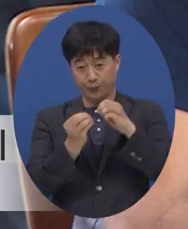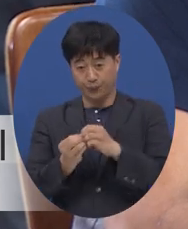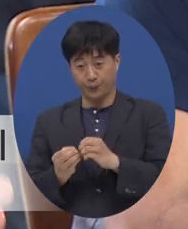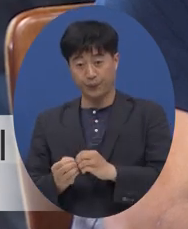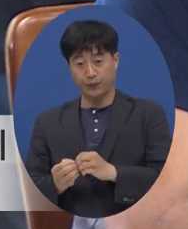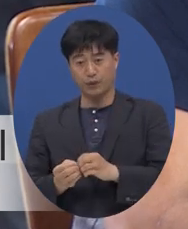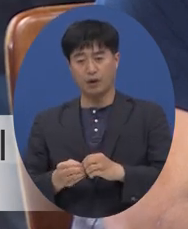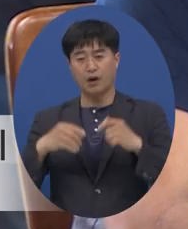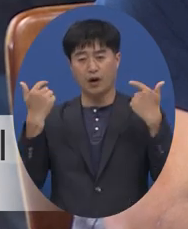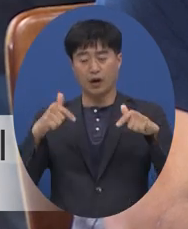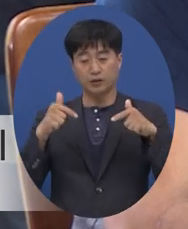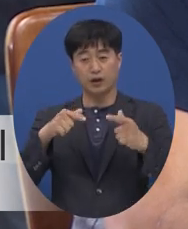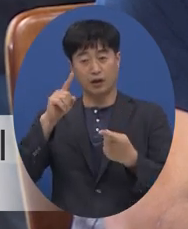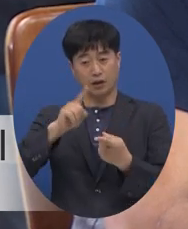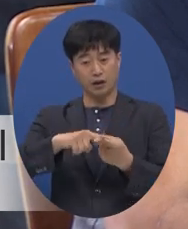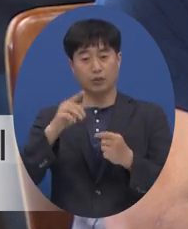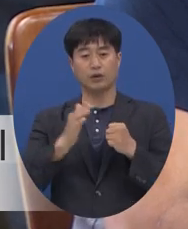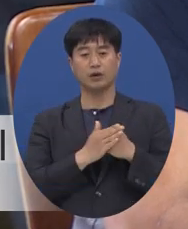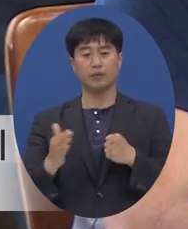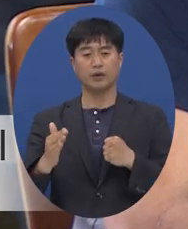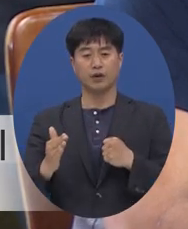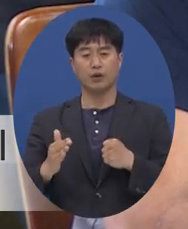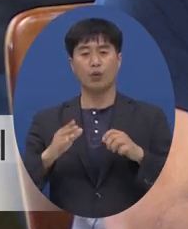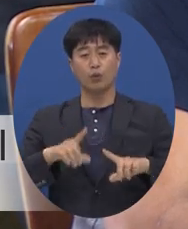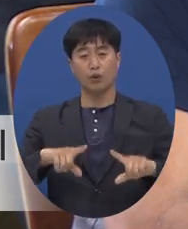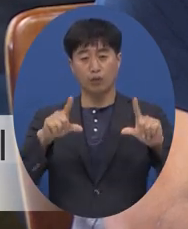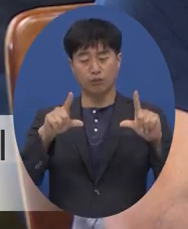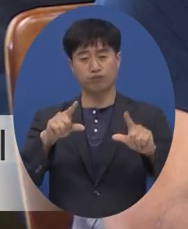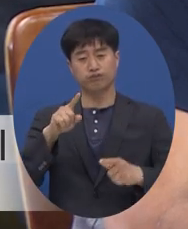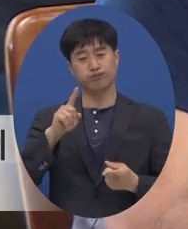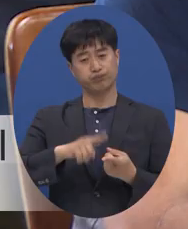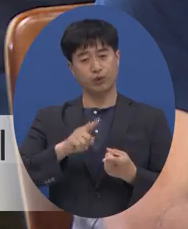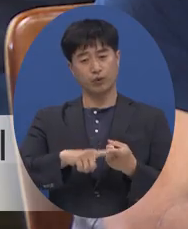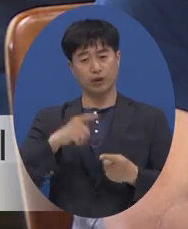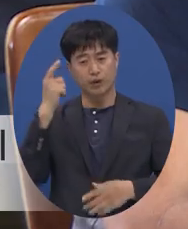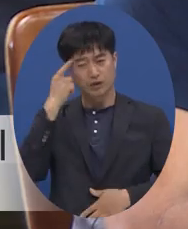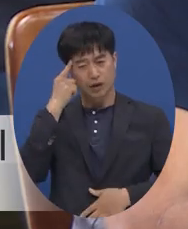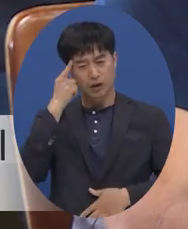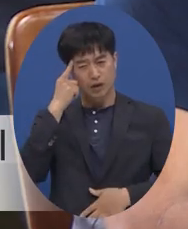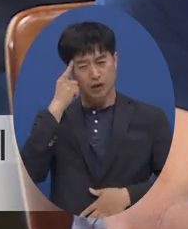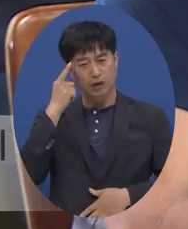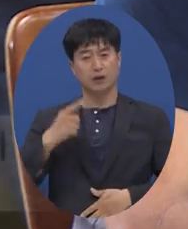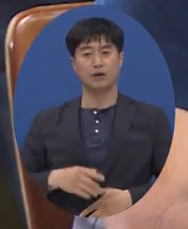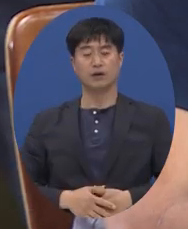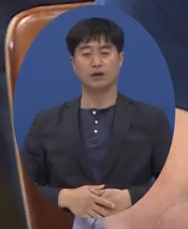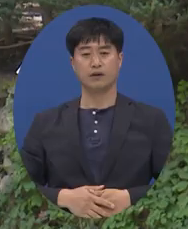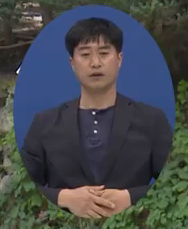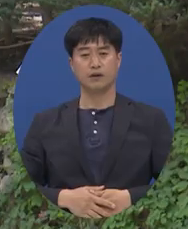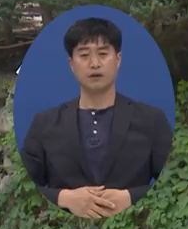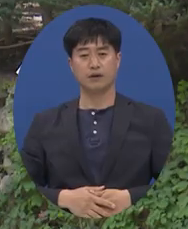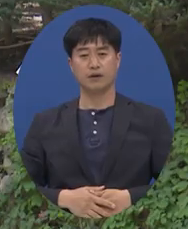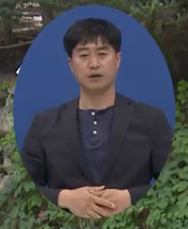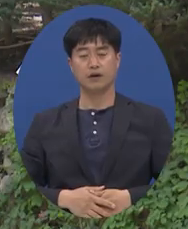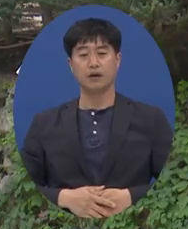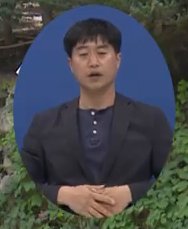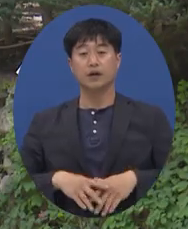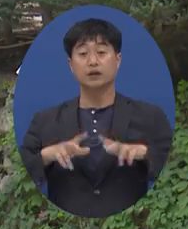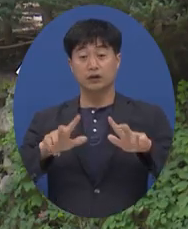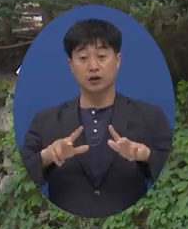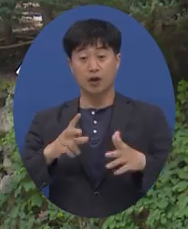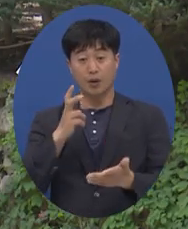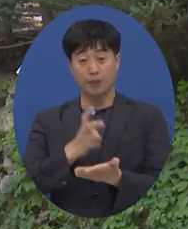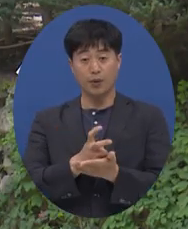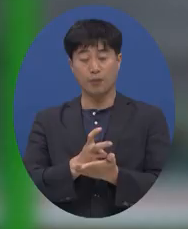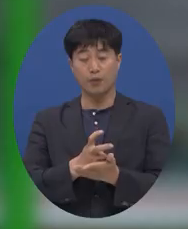관례적으로 늘 해오던 일이기 때문에 뭐 올해도 그러다 말겠지라고 다들 생각을 했어요. 현행